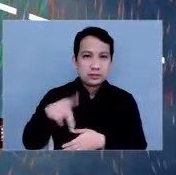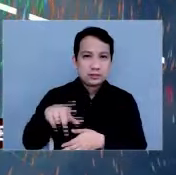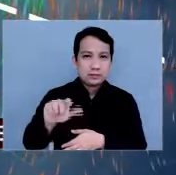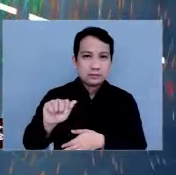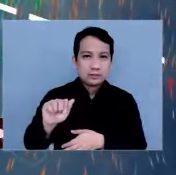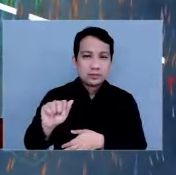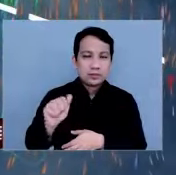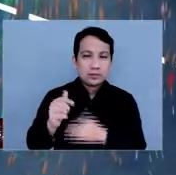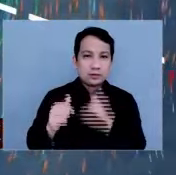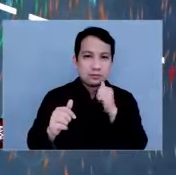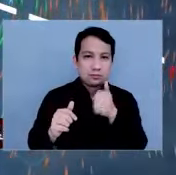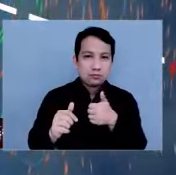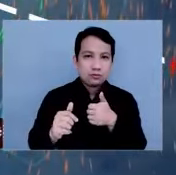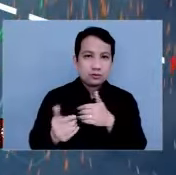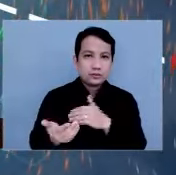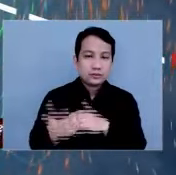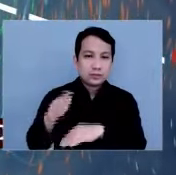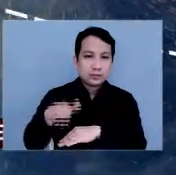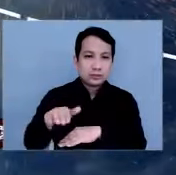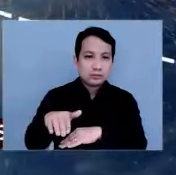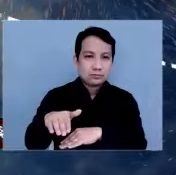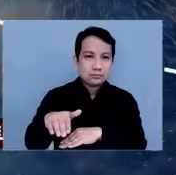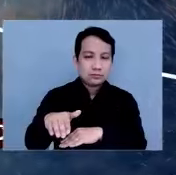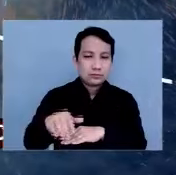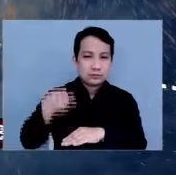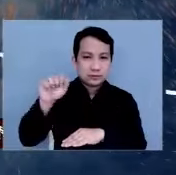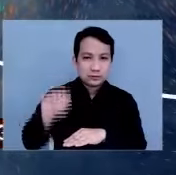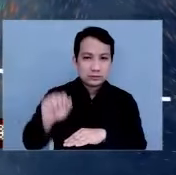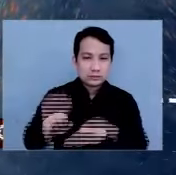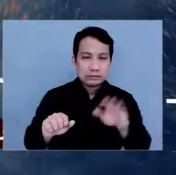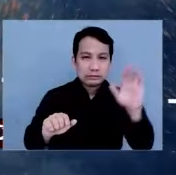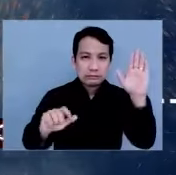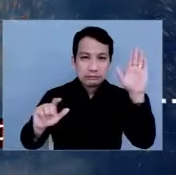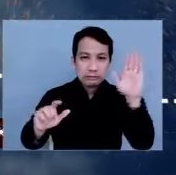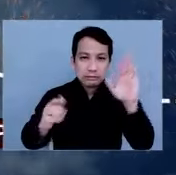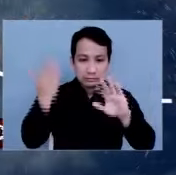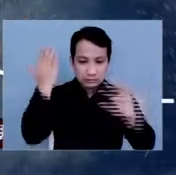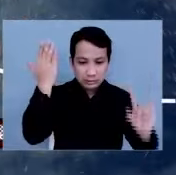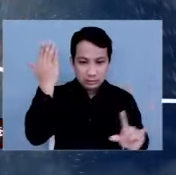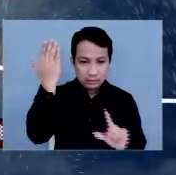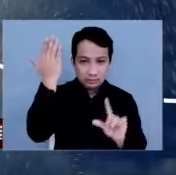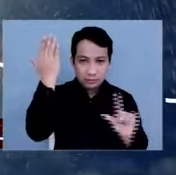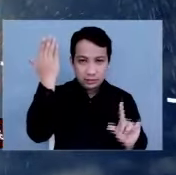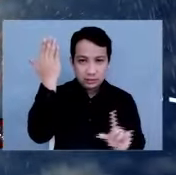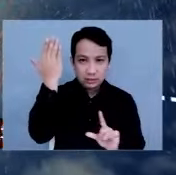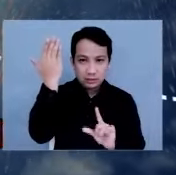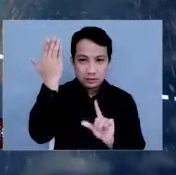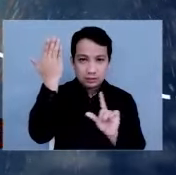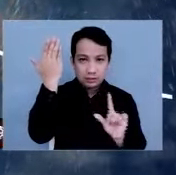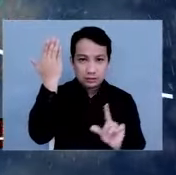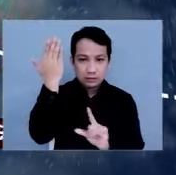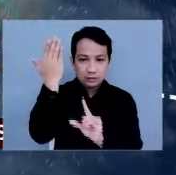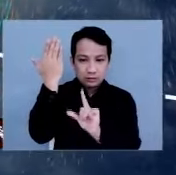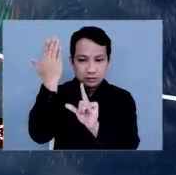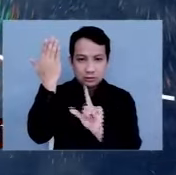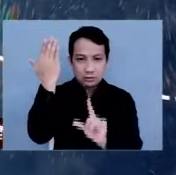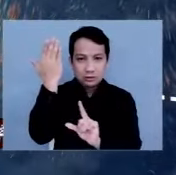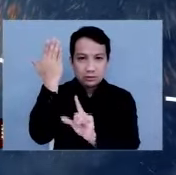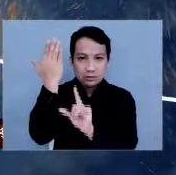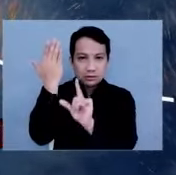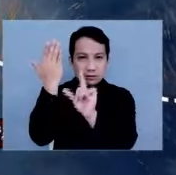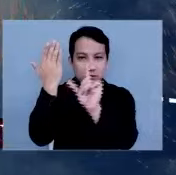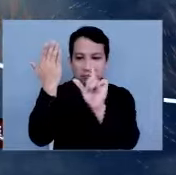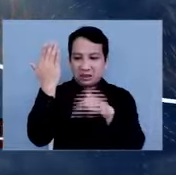ng hapon sa silangan ng Mindanao. Bahagyayang lalapit sa Eastern Visayas at Bicol Region pero hindi yan